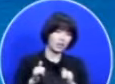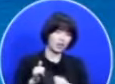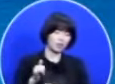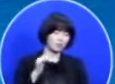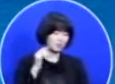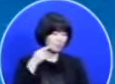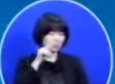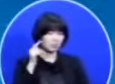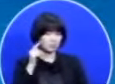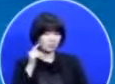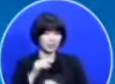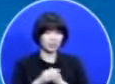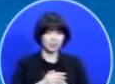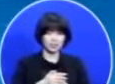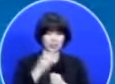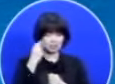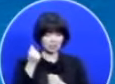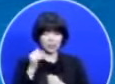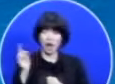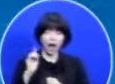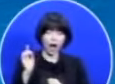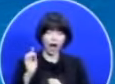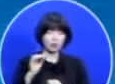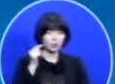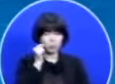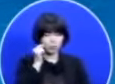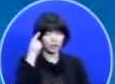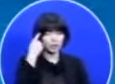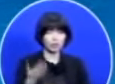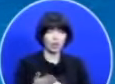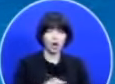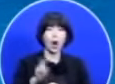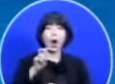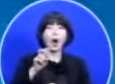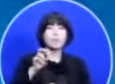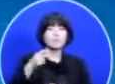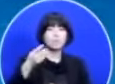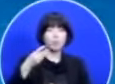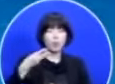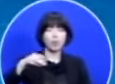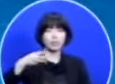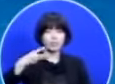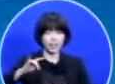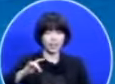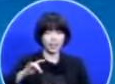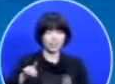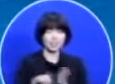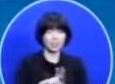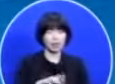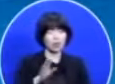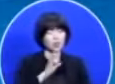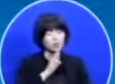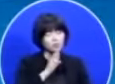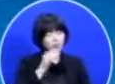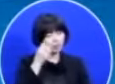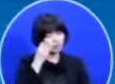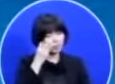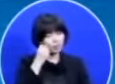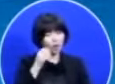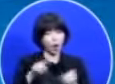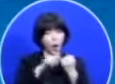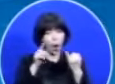겠구나 아무것도 보다 겠구나 못해 진양 인 일에 정말 이상하지요 어머니 뱃속에서부터 예수를